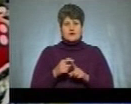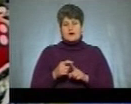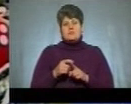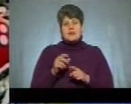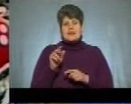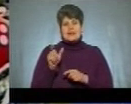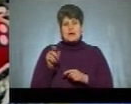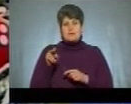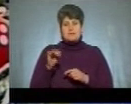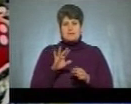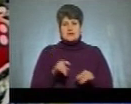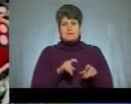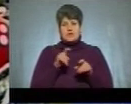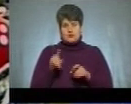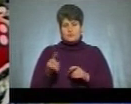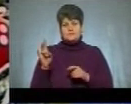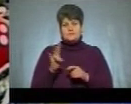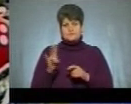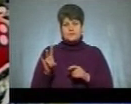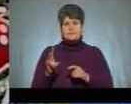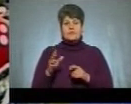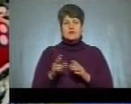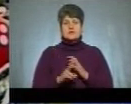Нестора, після переходу парафіян храму у селі